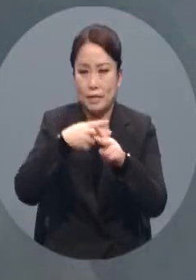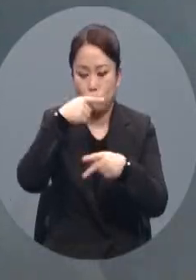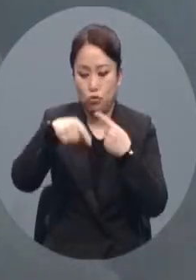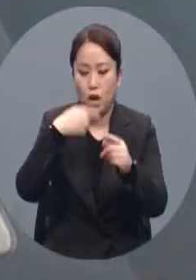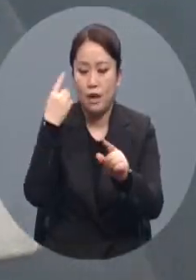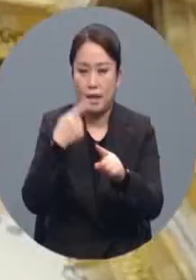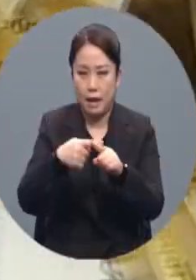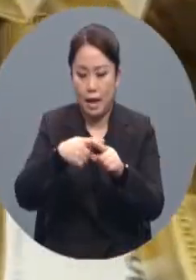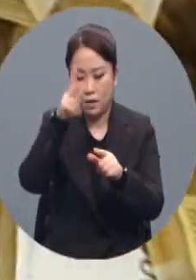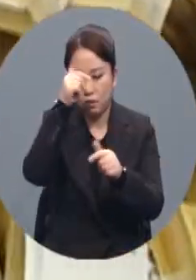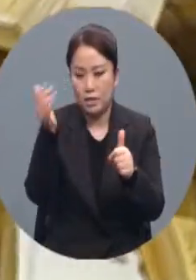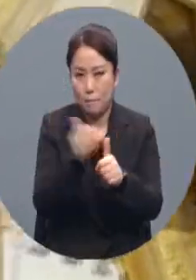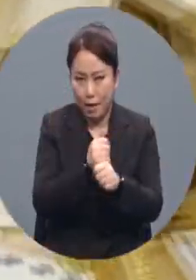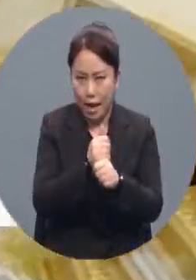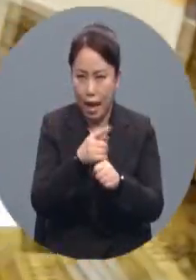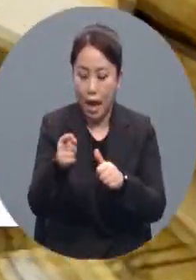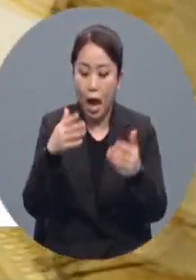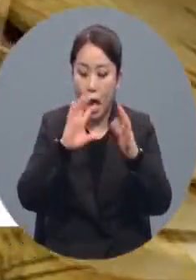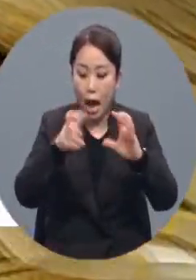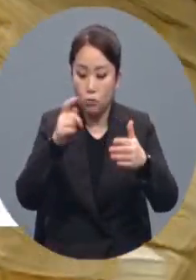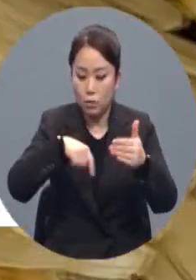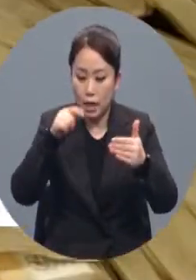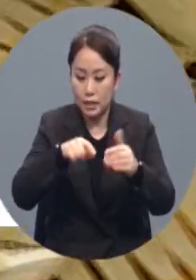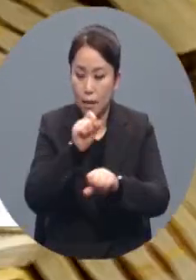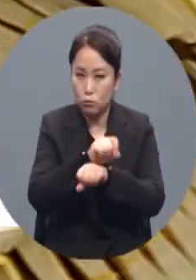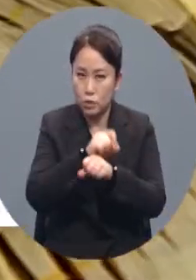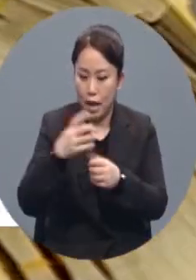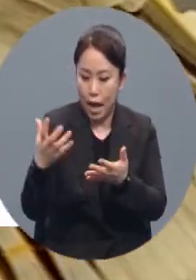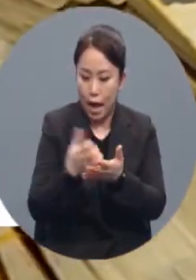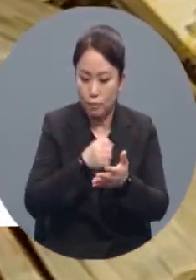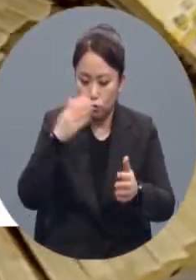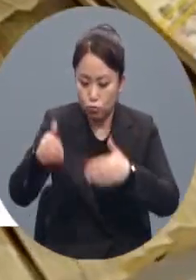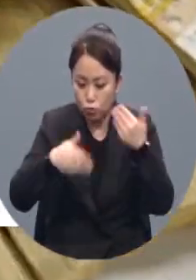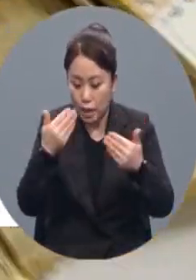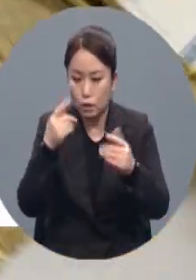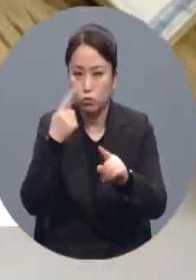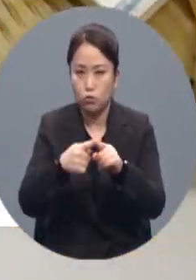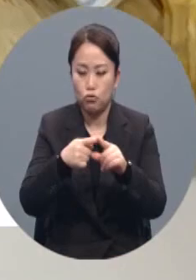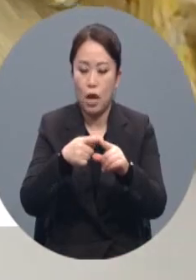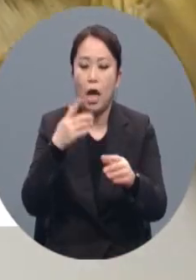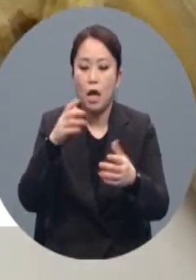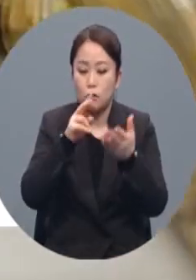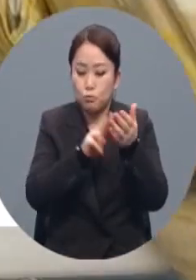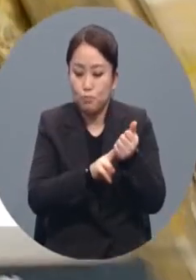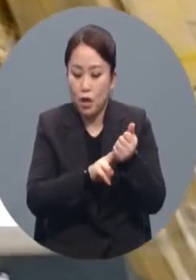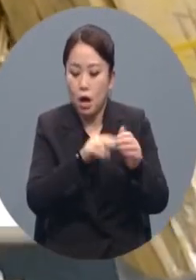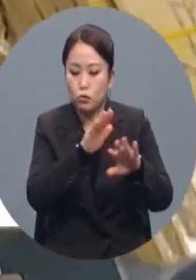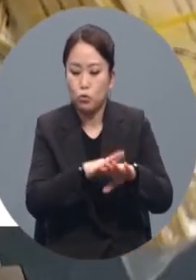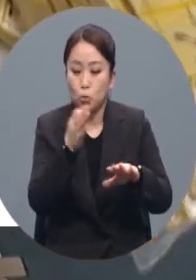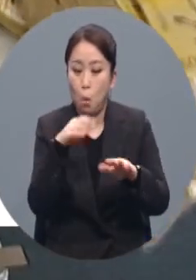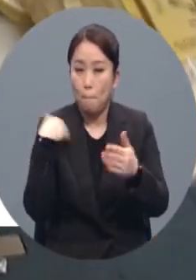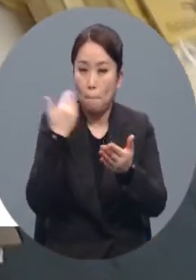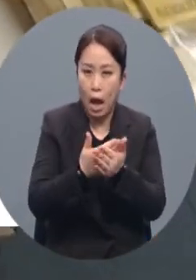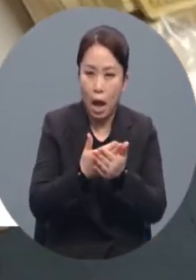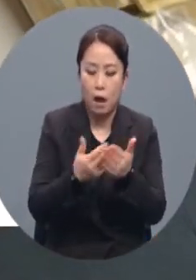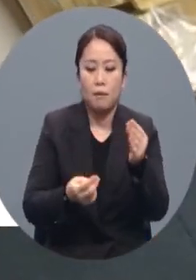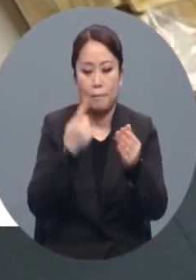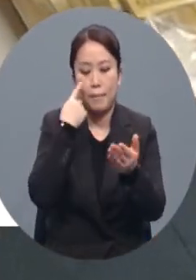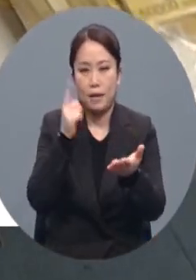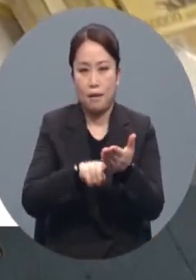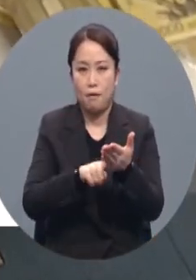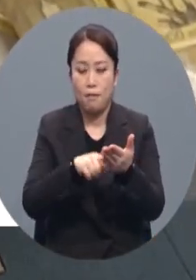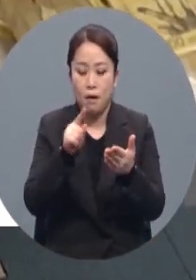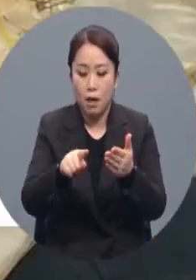붙잡혔습니다. 국내 사무실을 압수수색하는 과정에서 숨겨진 돈다발이 무더기로 발견된 겁니다.